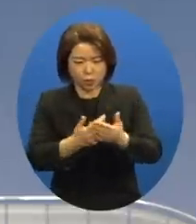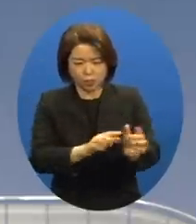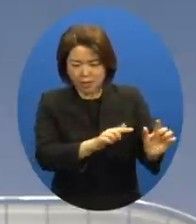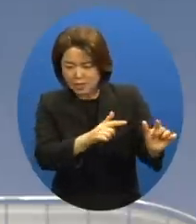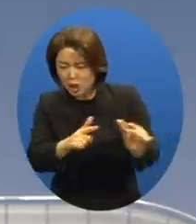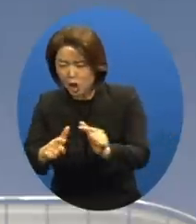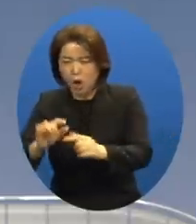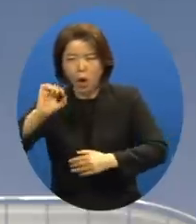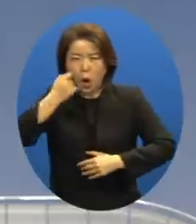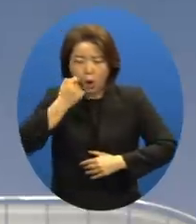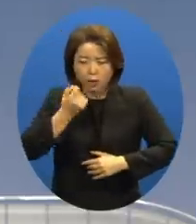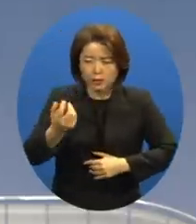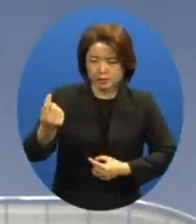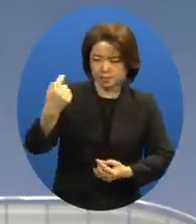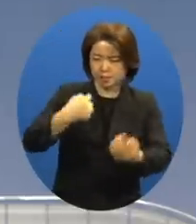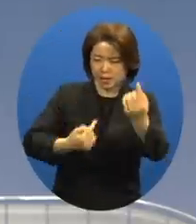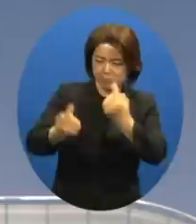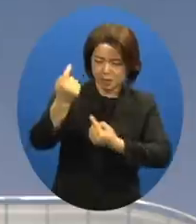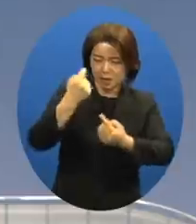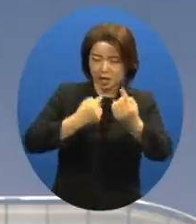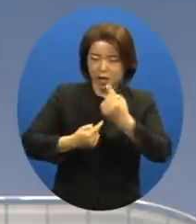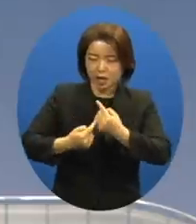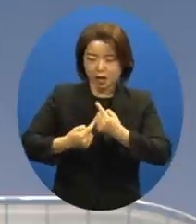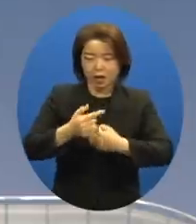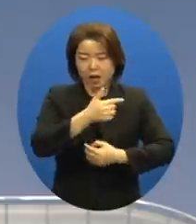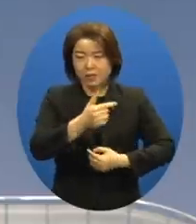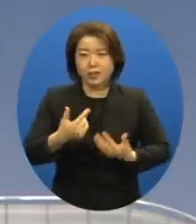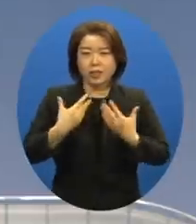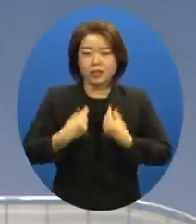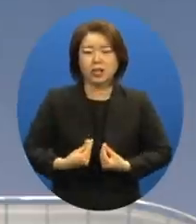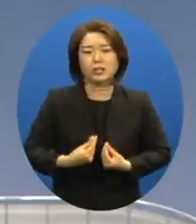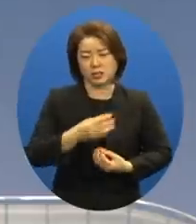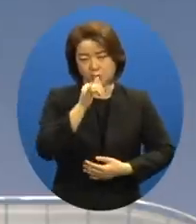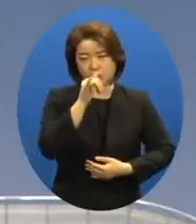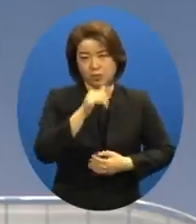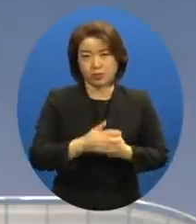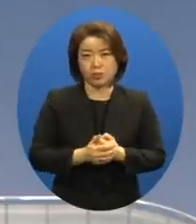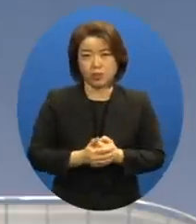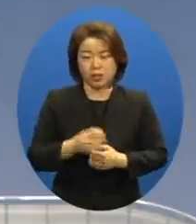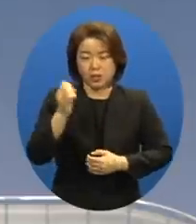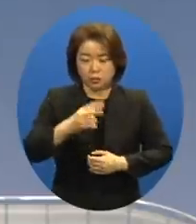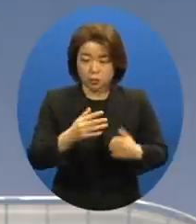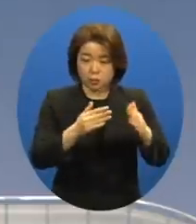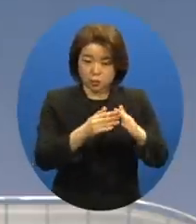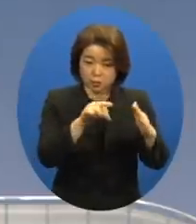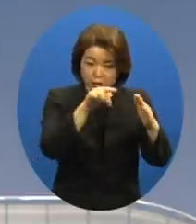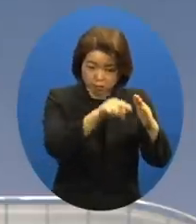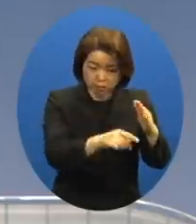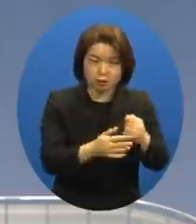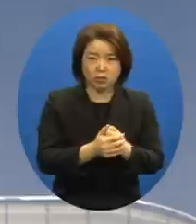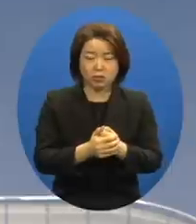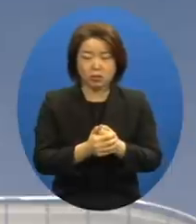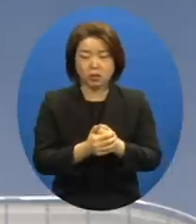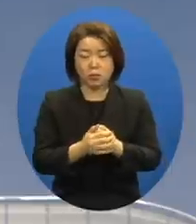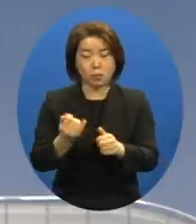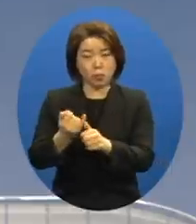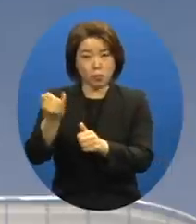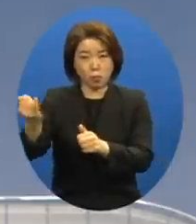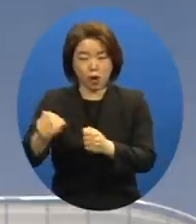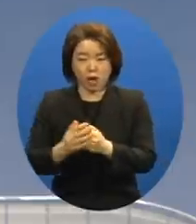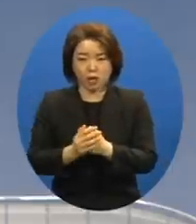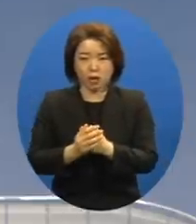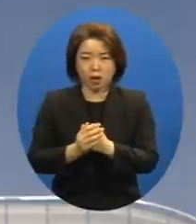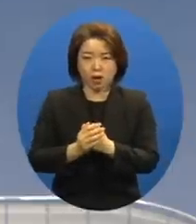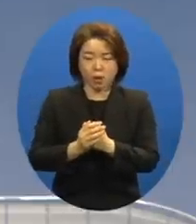겹치면서 크게 낙심하고 좌절해 썼습니다 그러고는 집에 들어갔는데 아내가 상복을